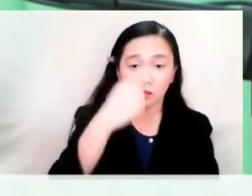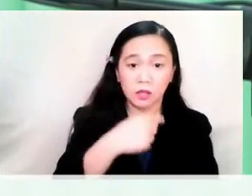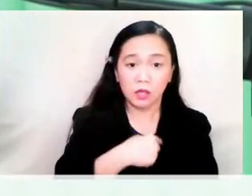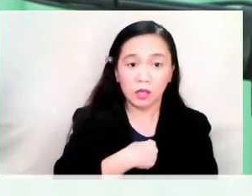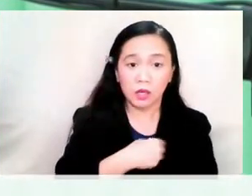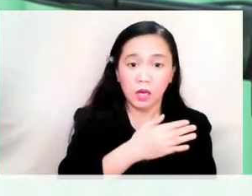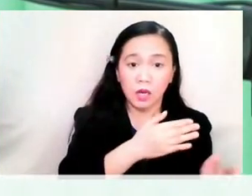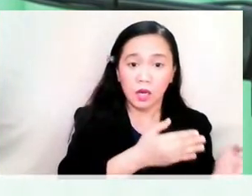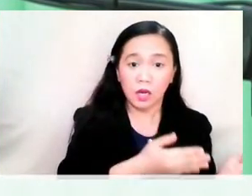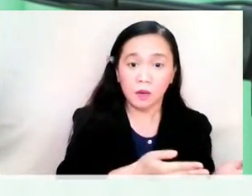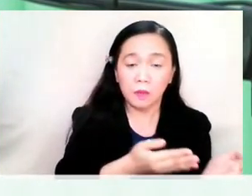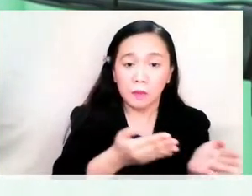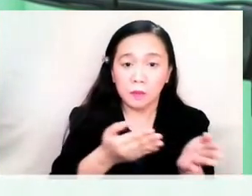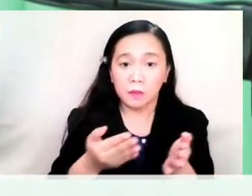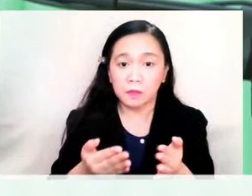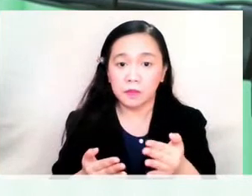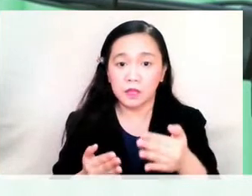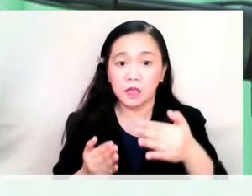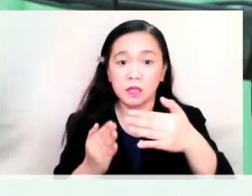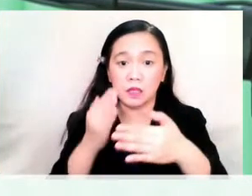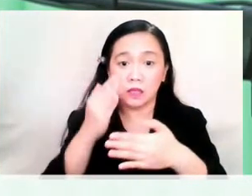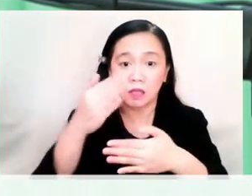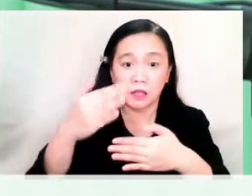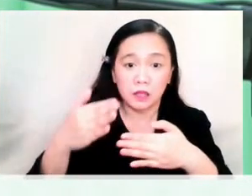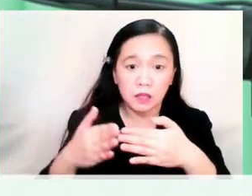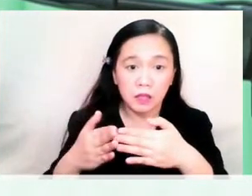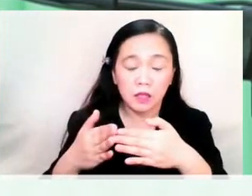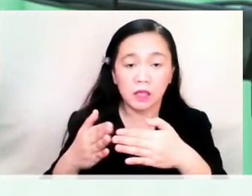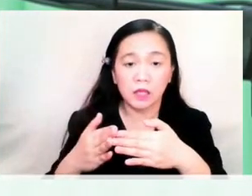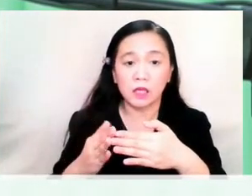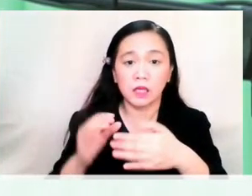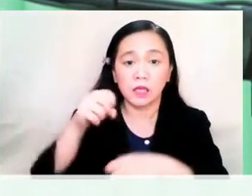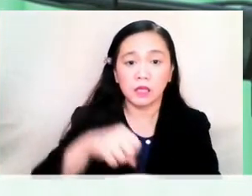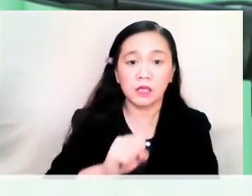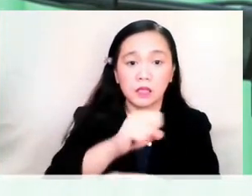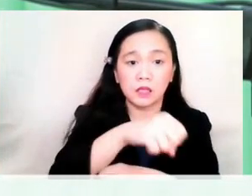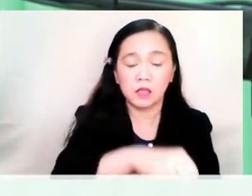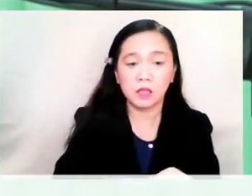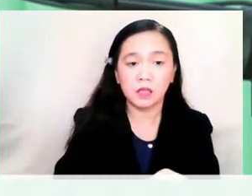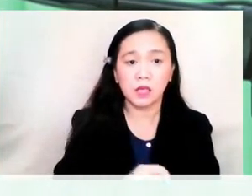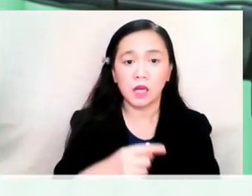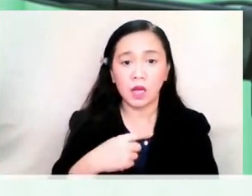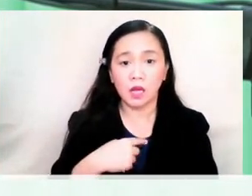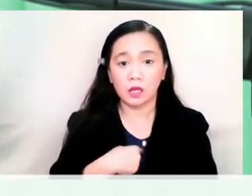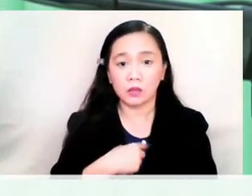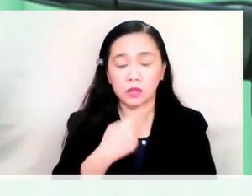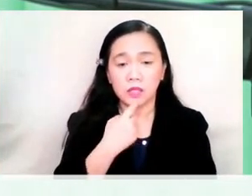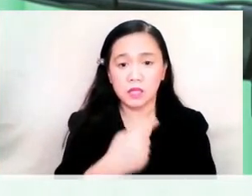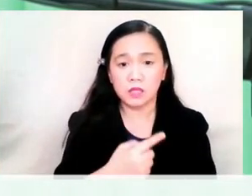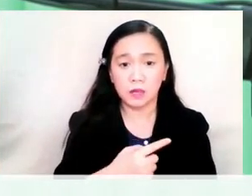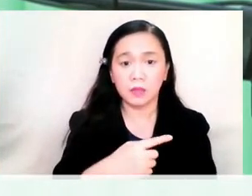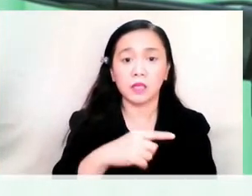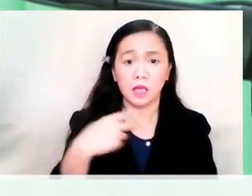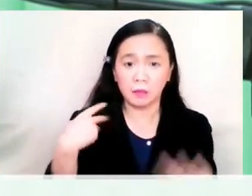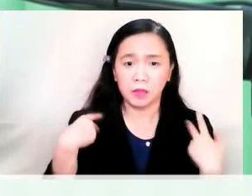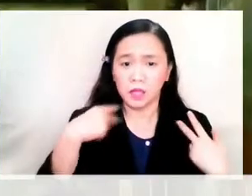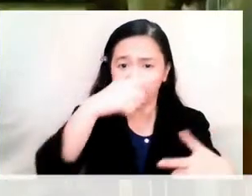hangganan sa tubig ng dagat? Ako ang nagsasabi, hanggang dyan ka lang. Alam mo ba yan?